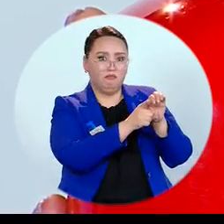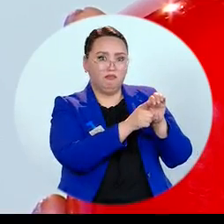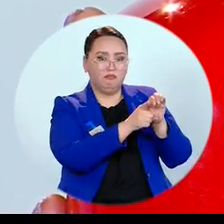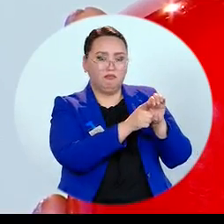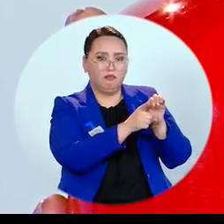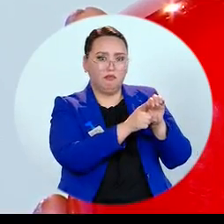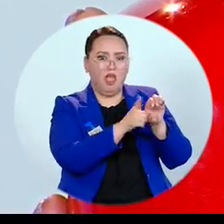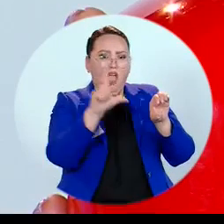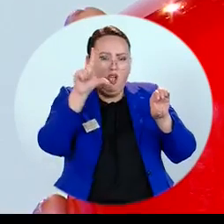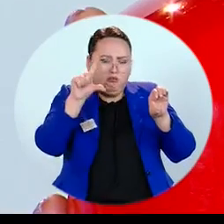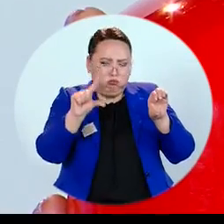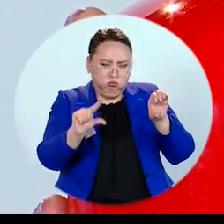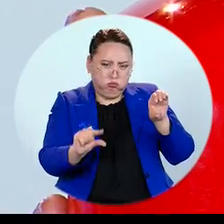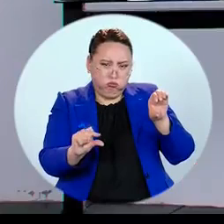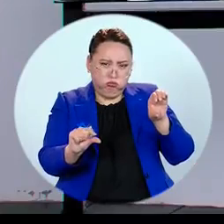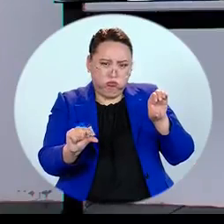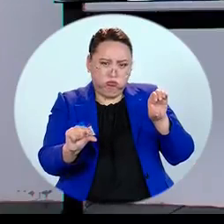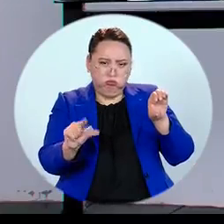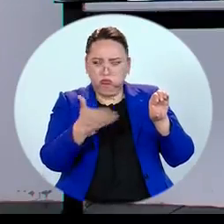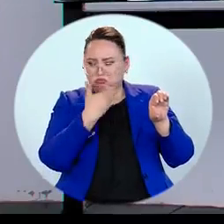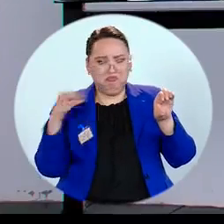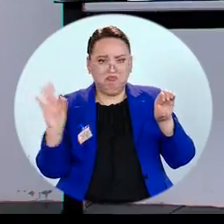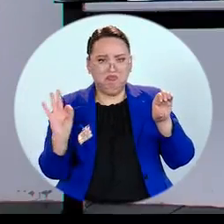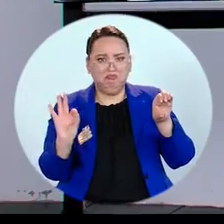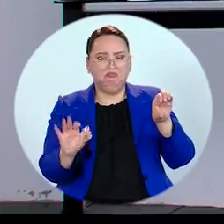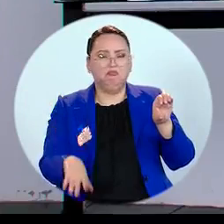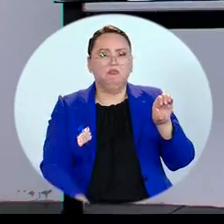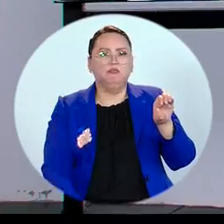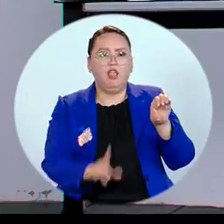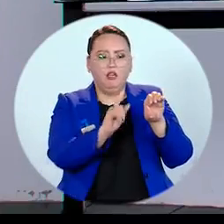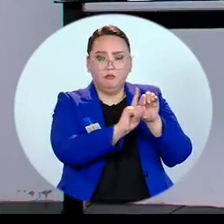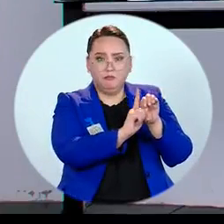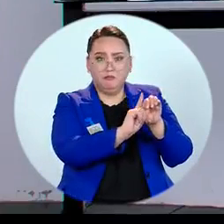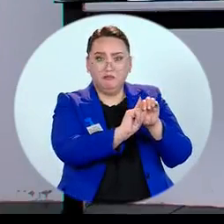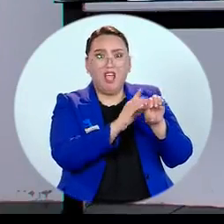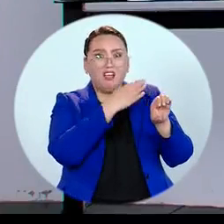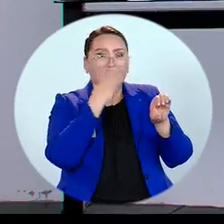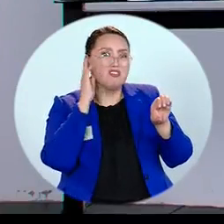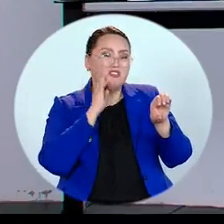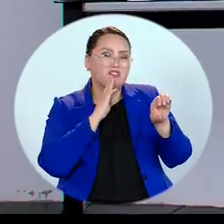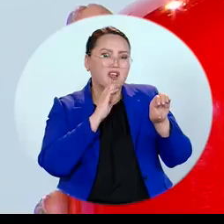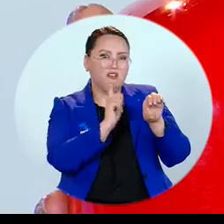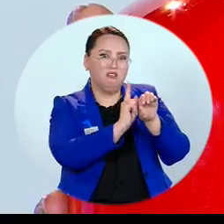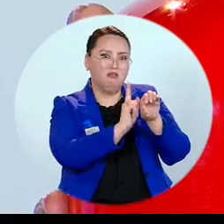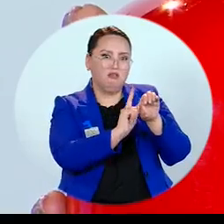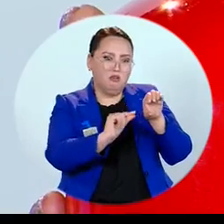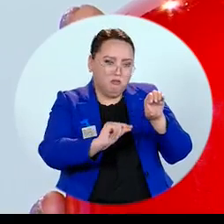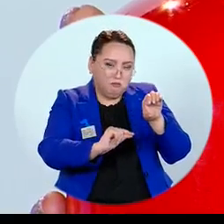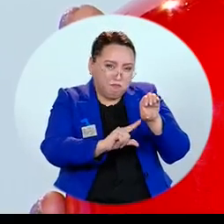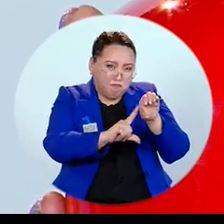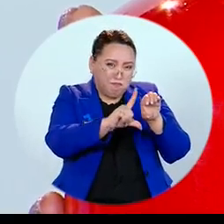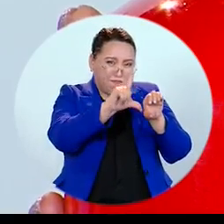ལུ གསུག གུགལ སུག གུག